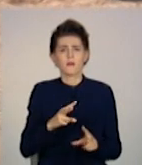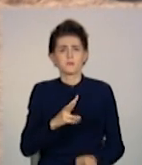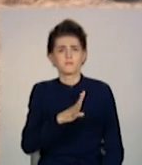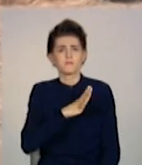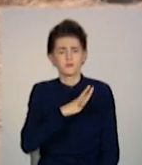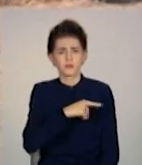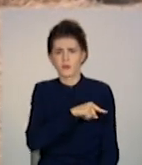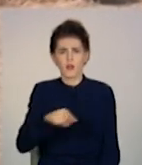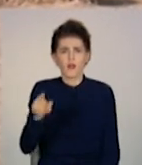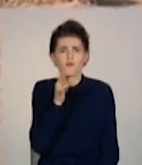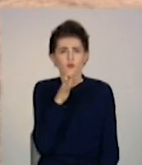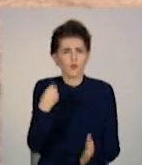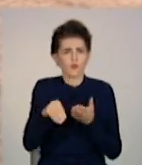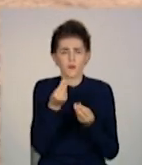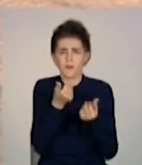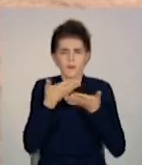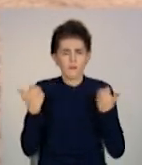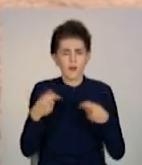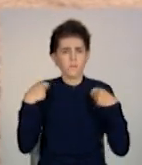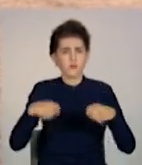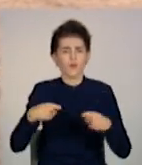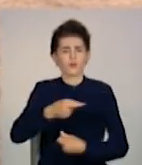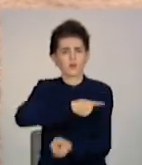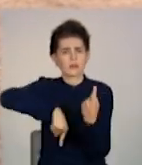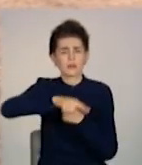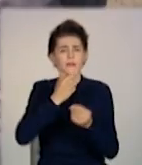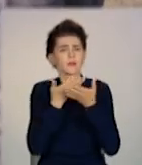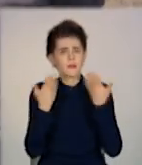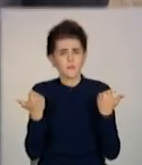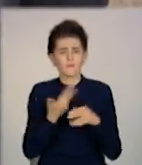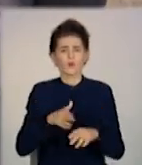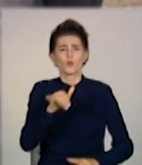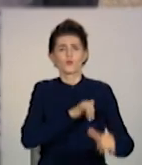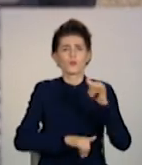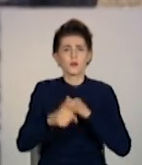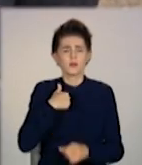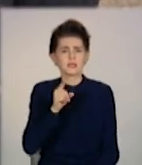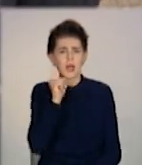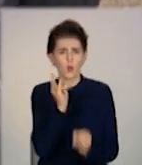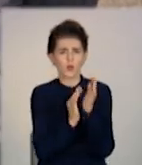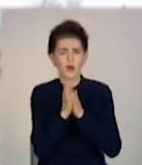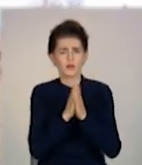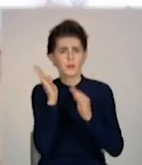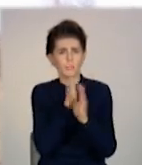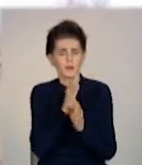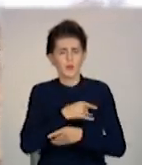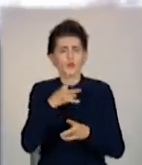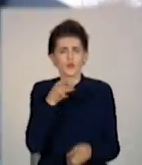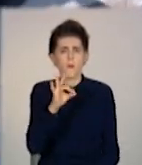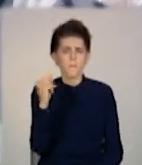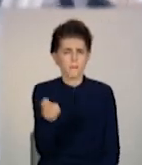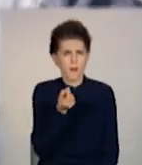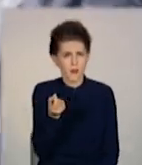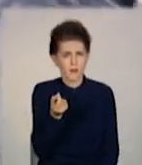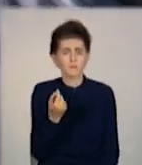партію купувати немає за що, бо виторгу не було, каже господар. Вивів худобу на першу зелену траву, але її замало.